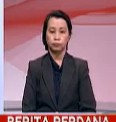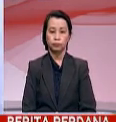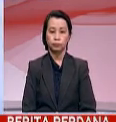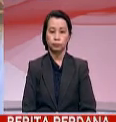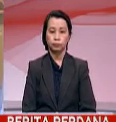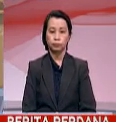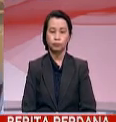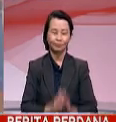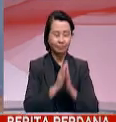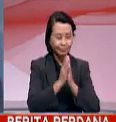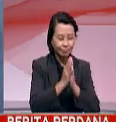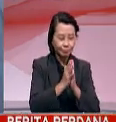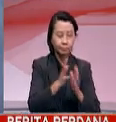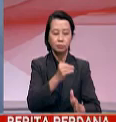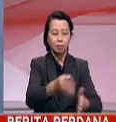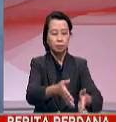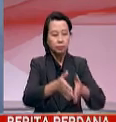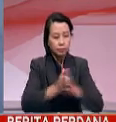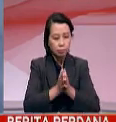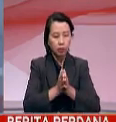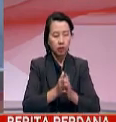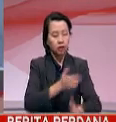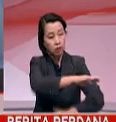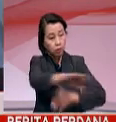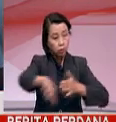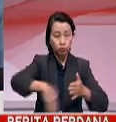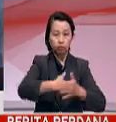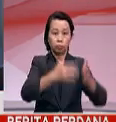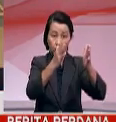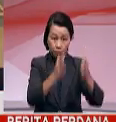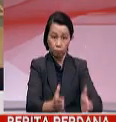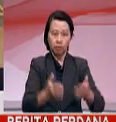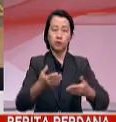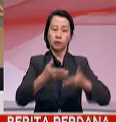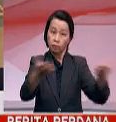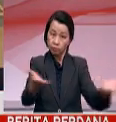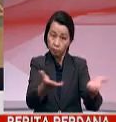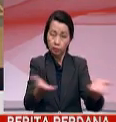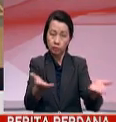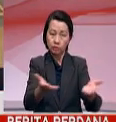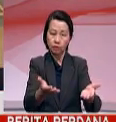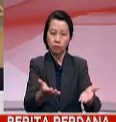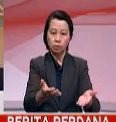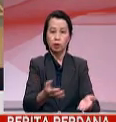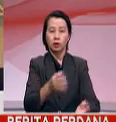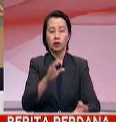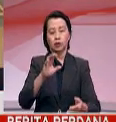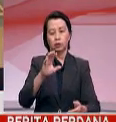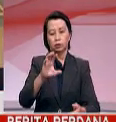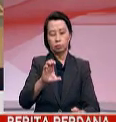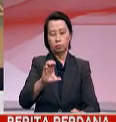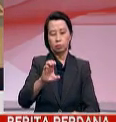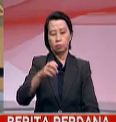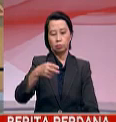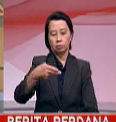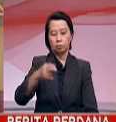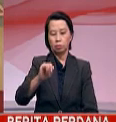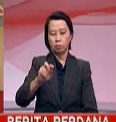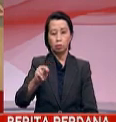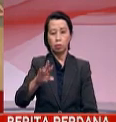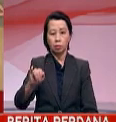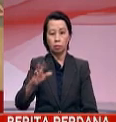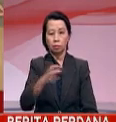Merayu dan juga memohon kepada semua pengundi-pengundi warga Chini dan juga pengundi